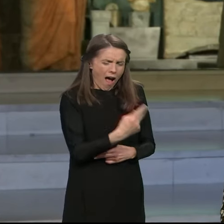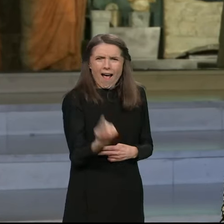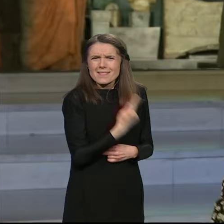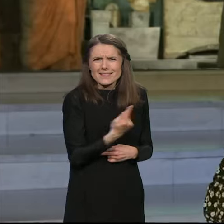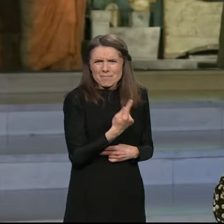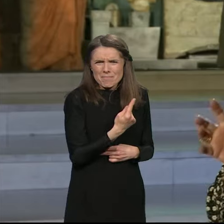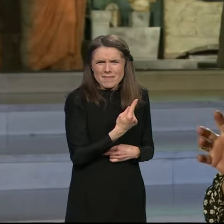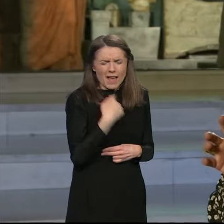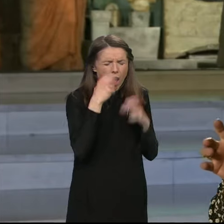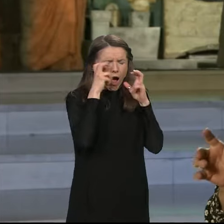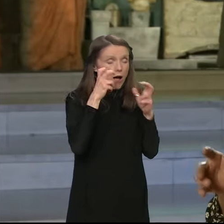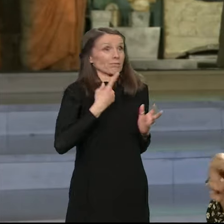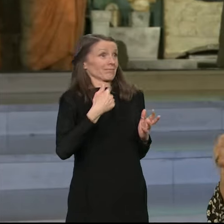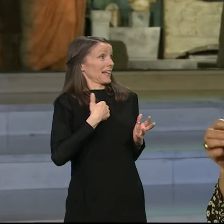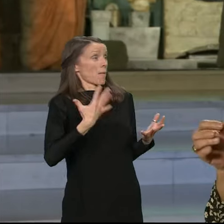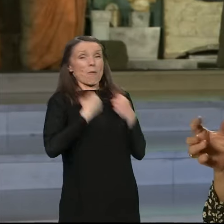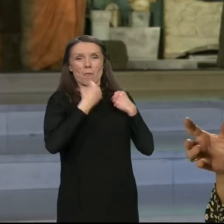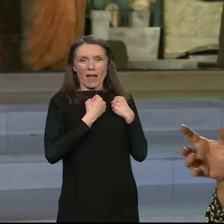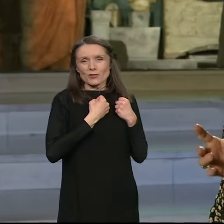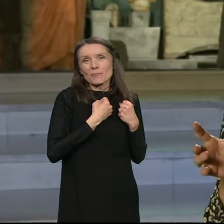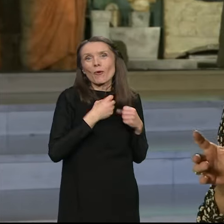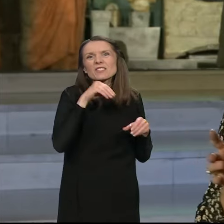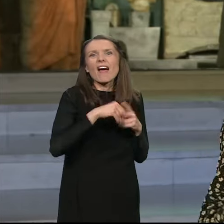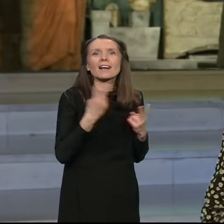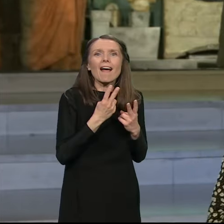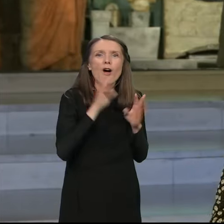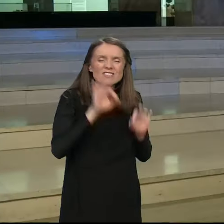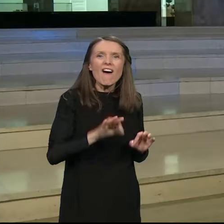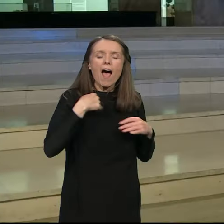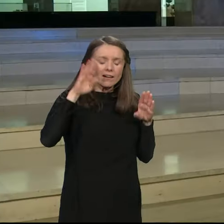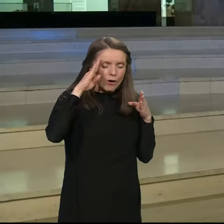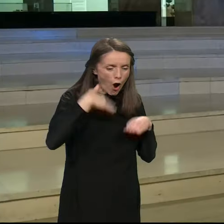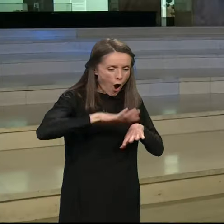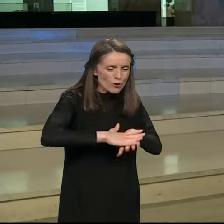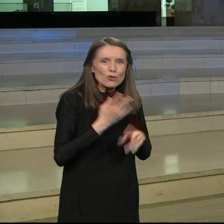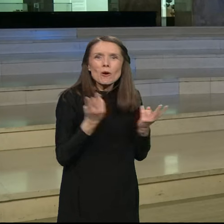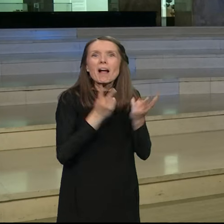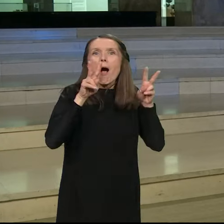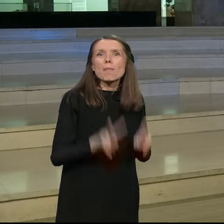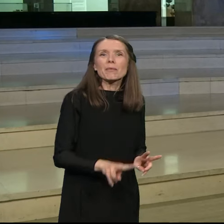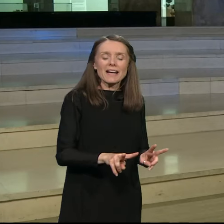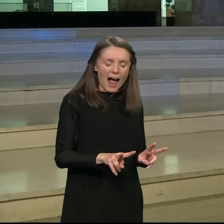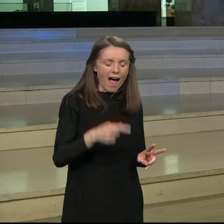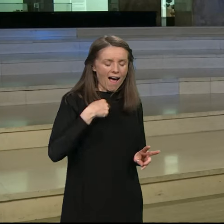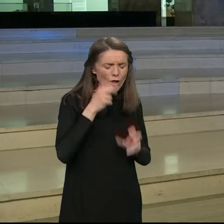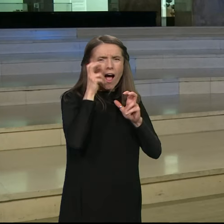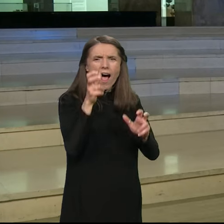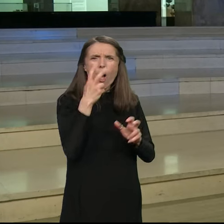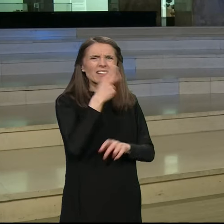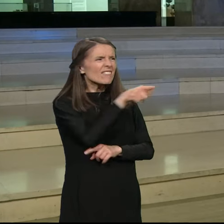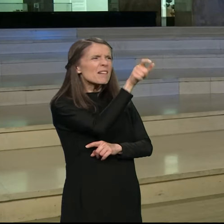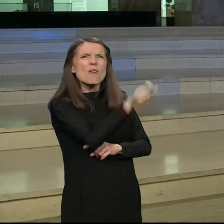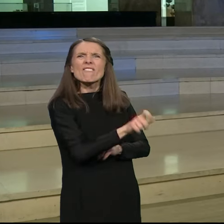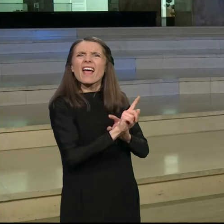se, naravno sama sam se trgla, što bi rekli, uživela sam se u to. I onda sam videla se taj čovek tako smeje,